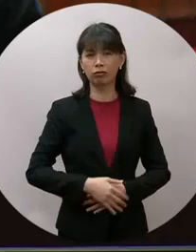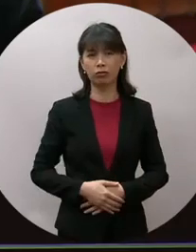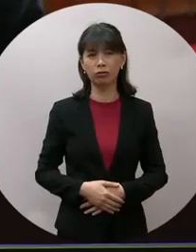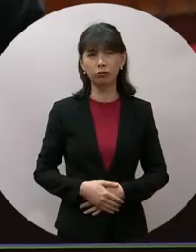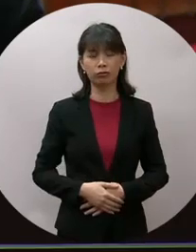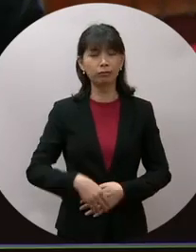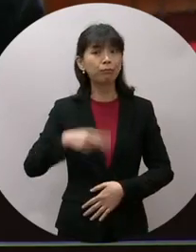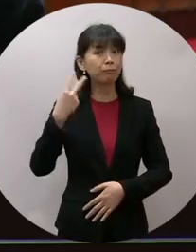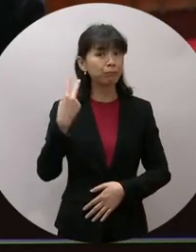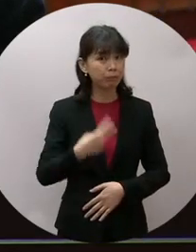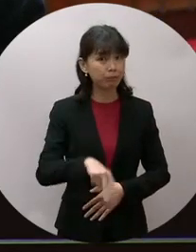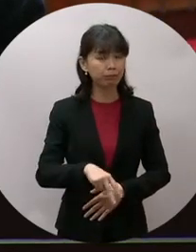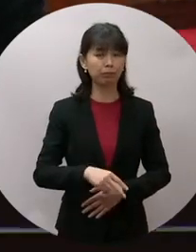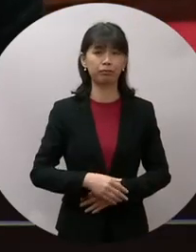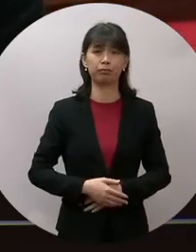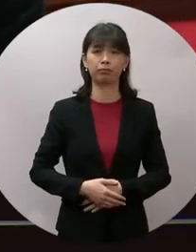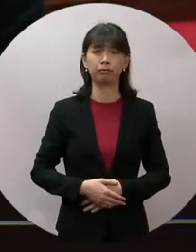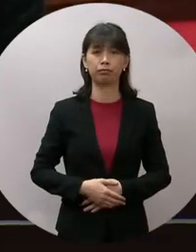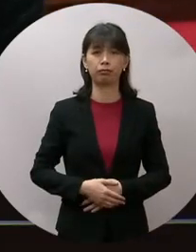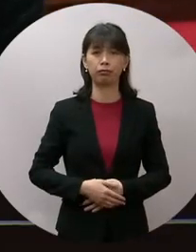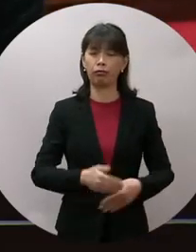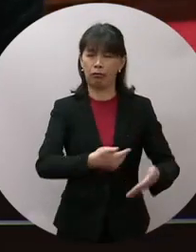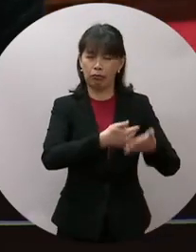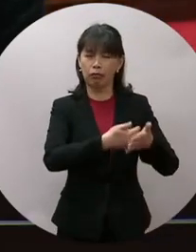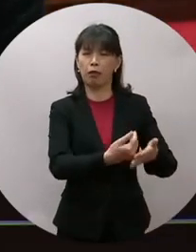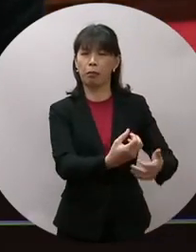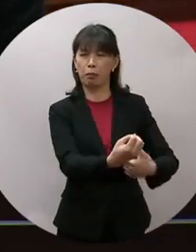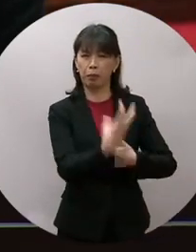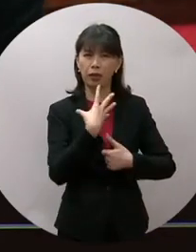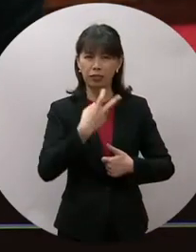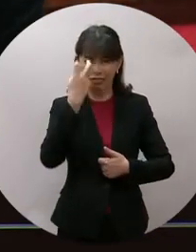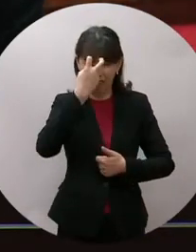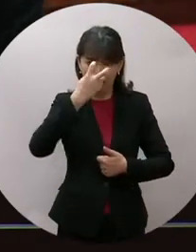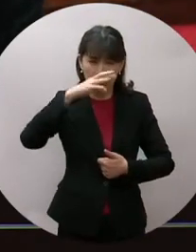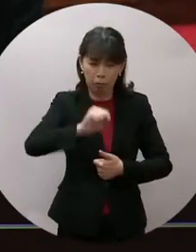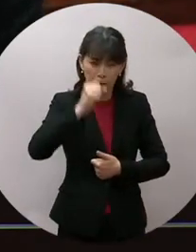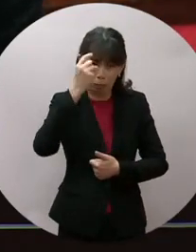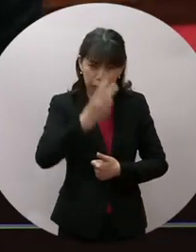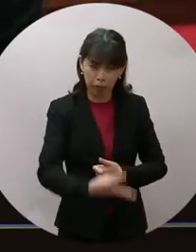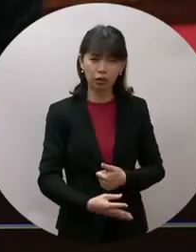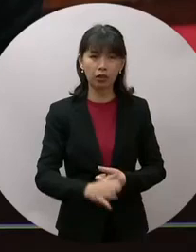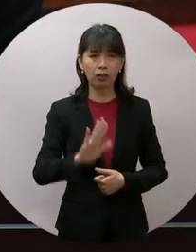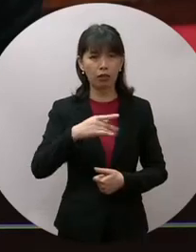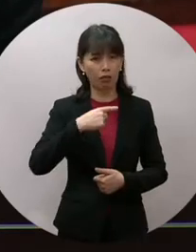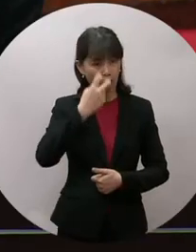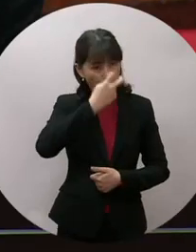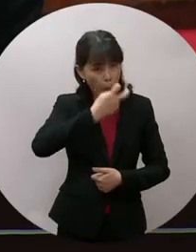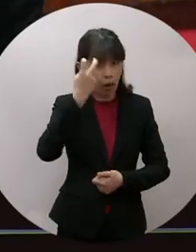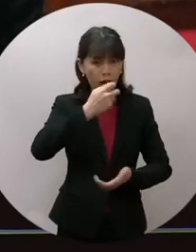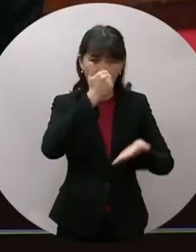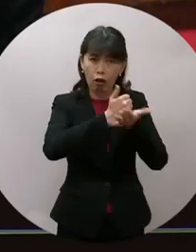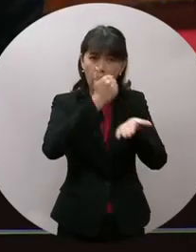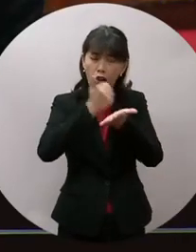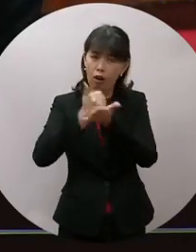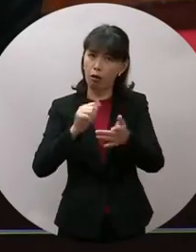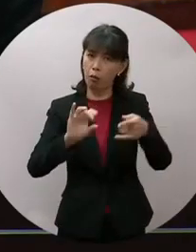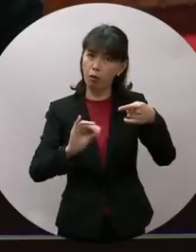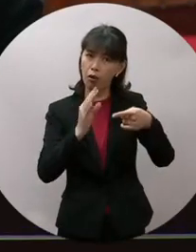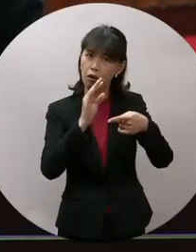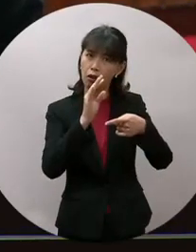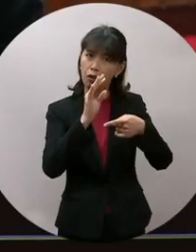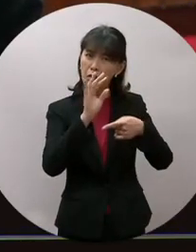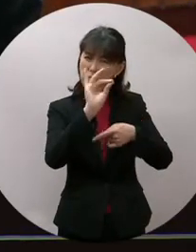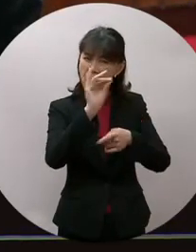提到多次检出，可是我们的合格率看起来非常的高，将